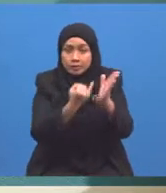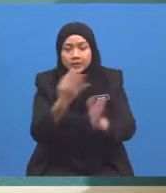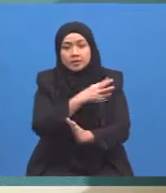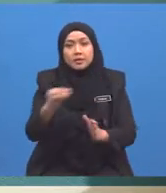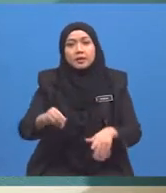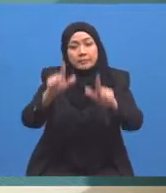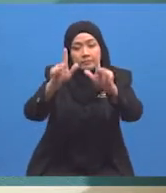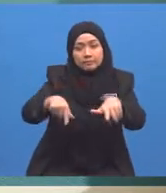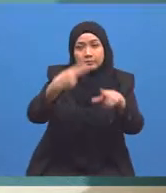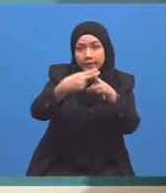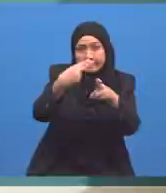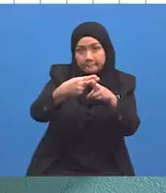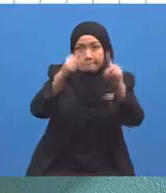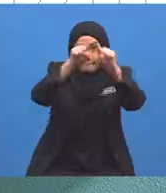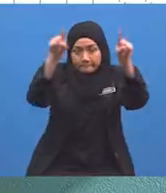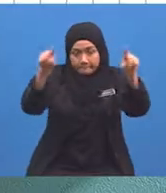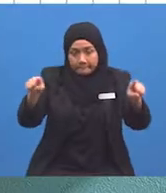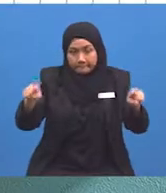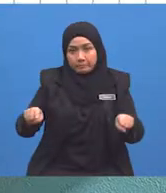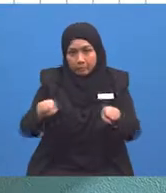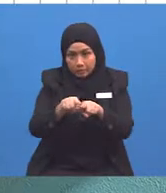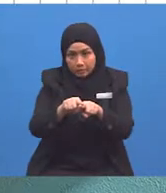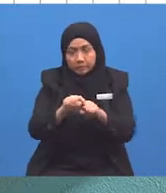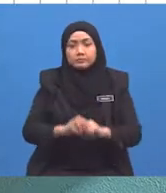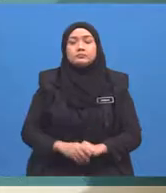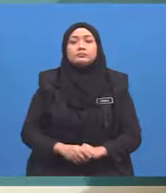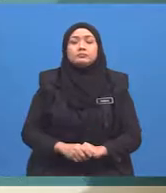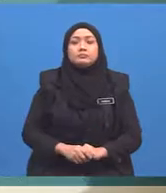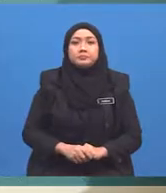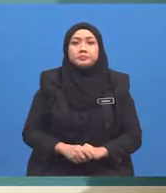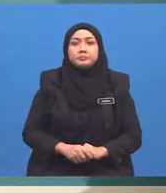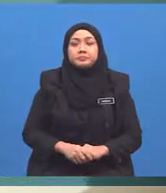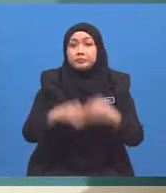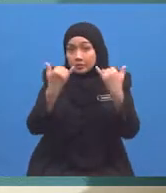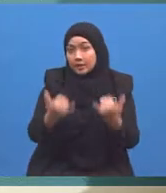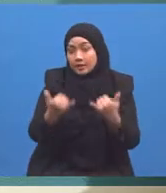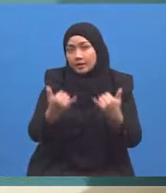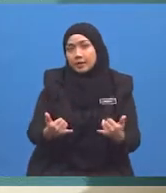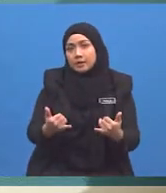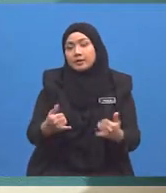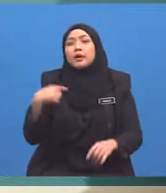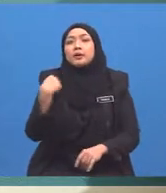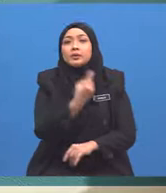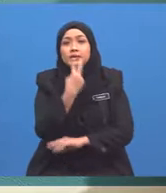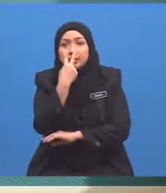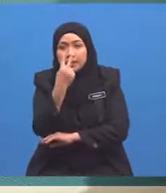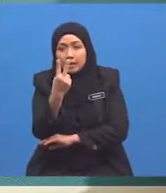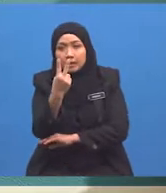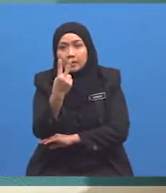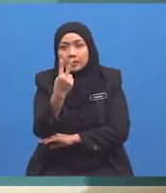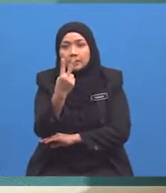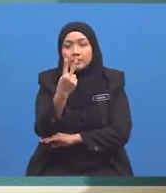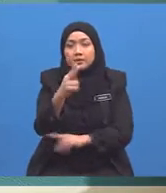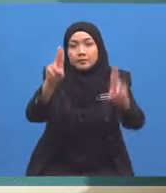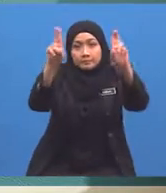jam bucu-bucunya. Baiklah murid-murid, kita telah mengetahui mengenai